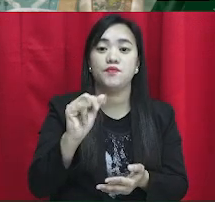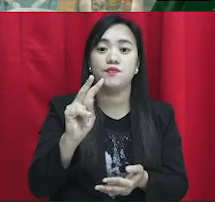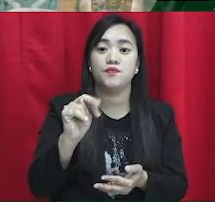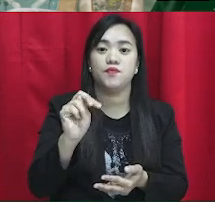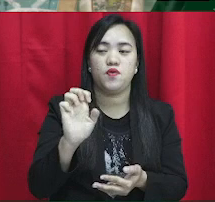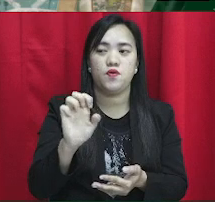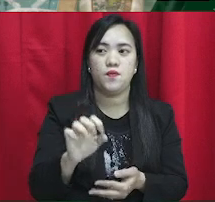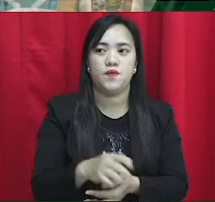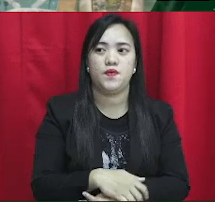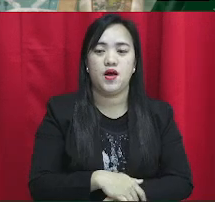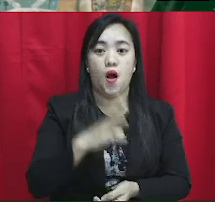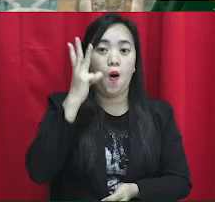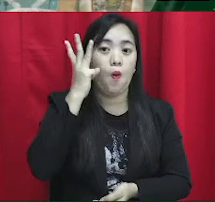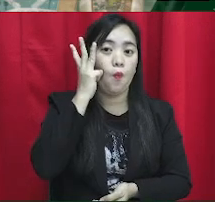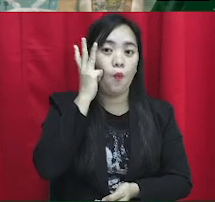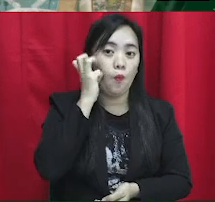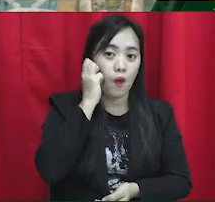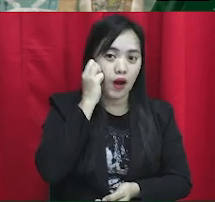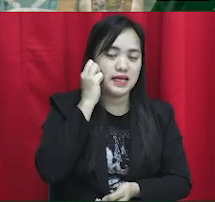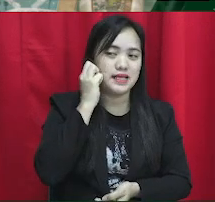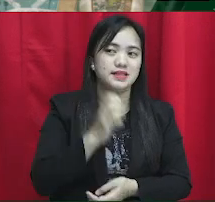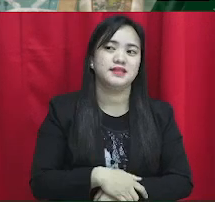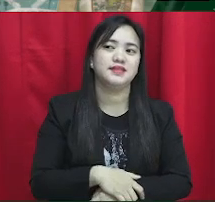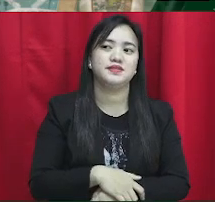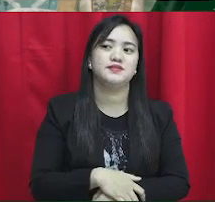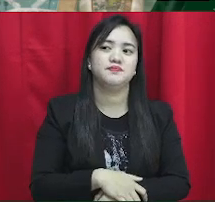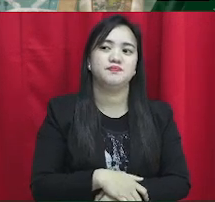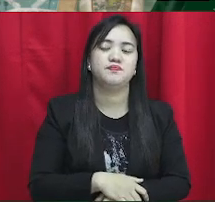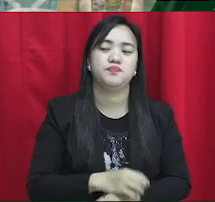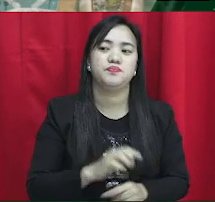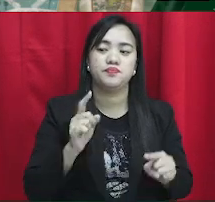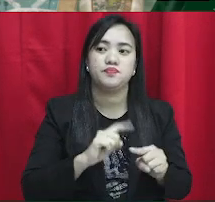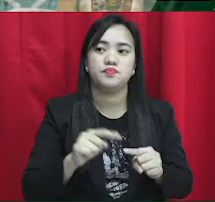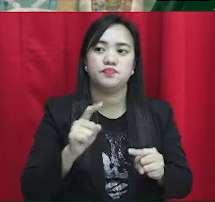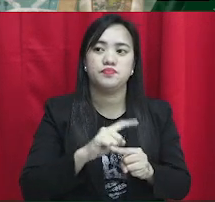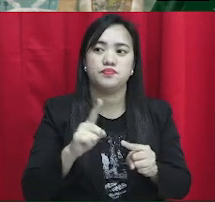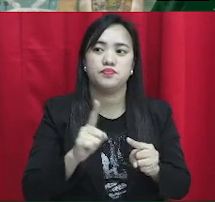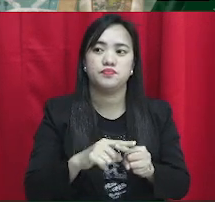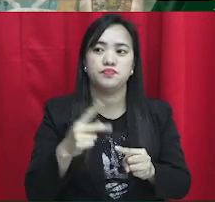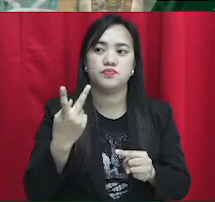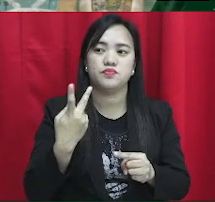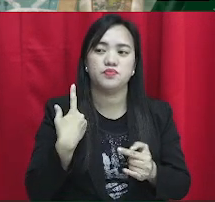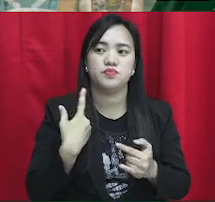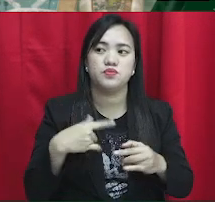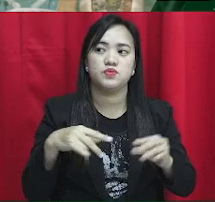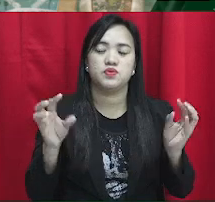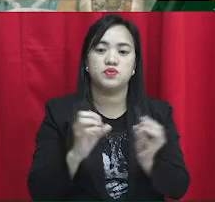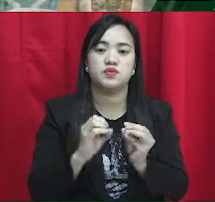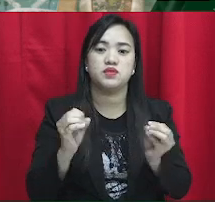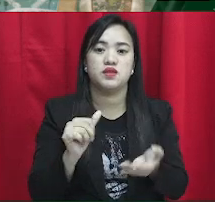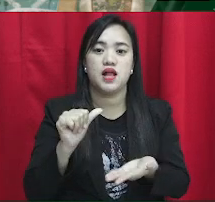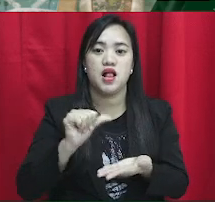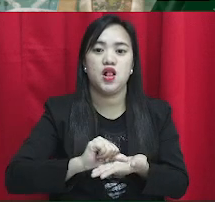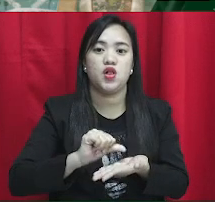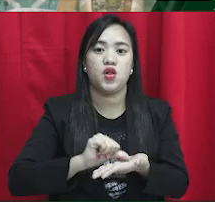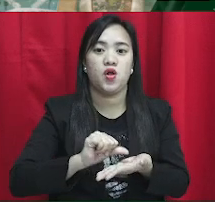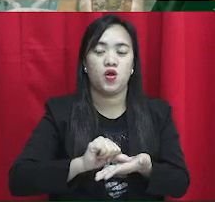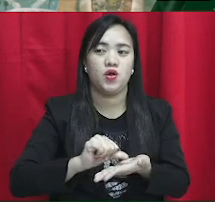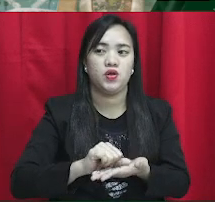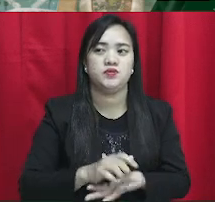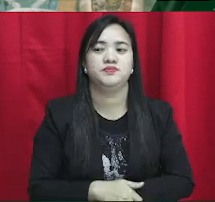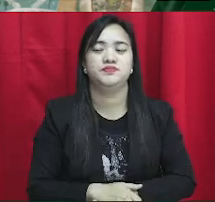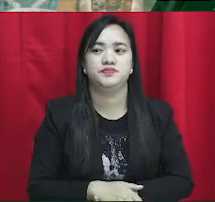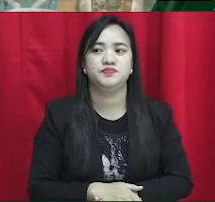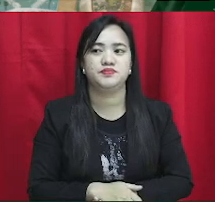nasa ako ng cooking, pag niluto naman ng wine, nawawala na yung alcohol. Ah, wala na siyang alcohol. Yun na yung lasa